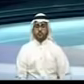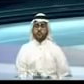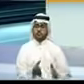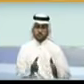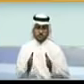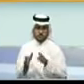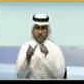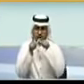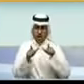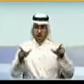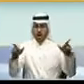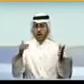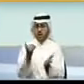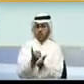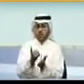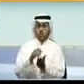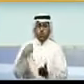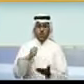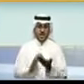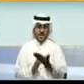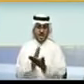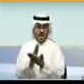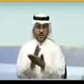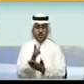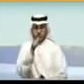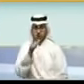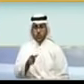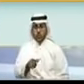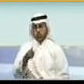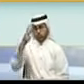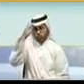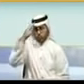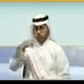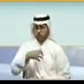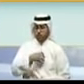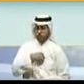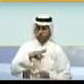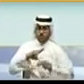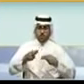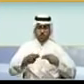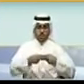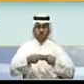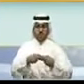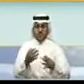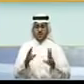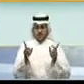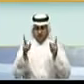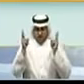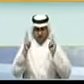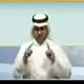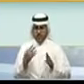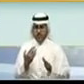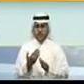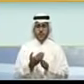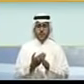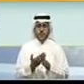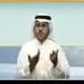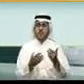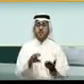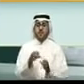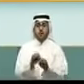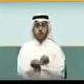عبر مصدر مسؤول بوزارة الخارجية عن إدانة المملكة العربية السعودية واستنكارها الشديدين